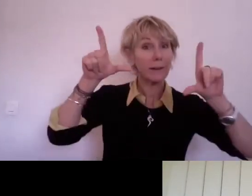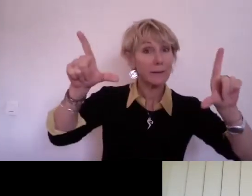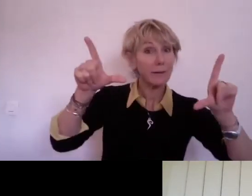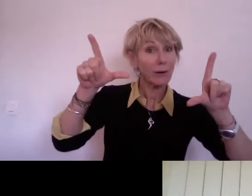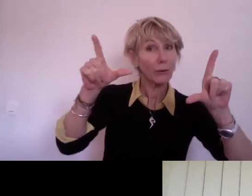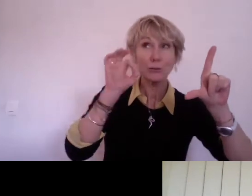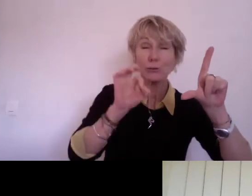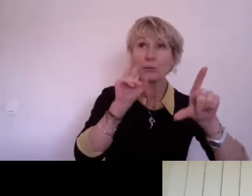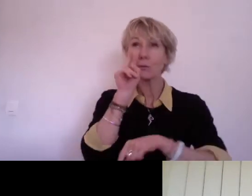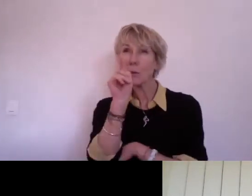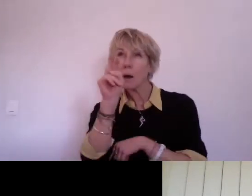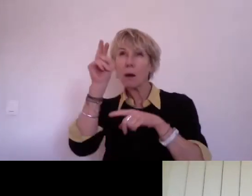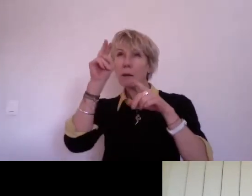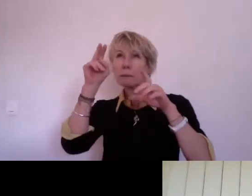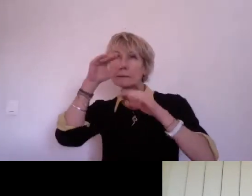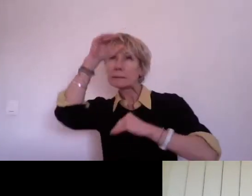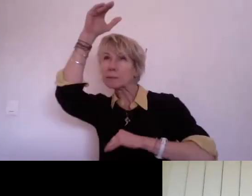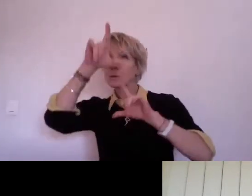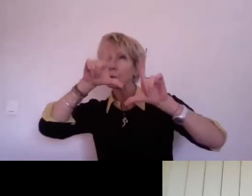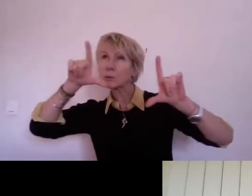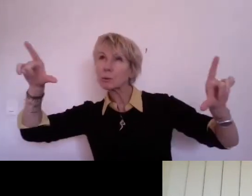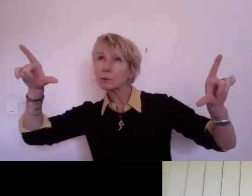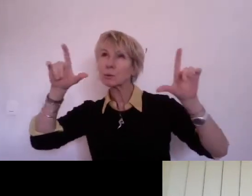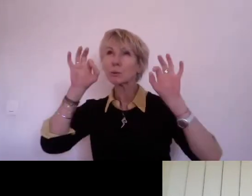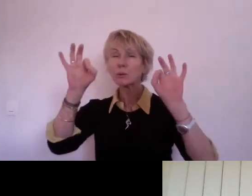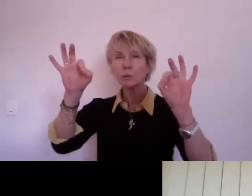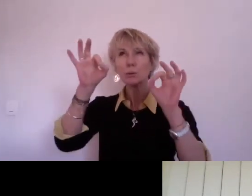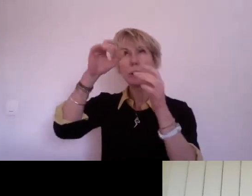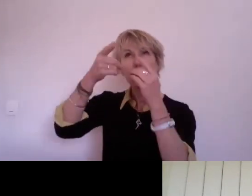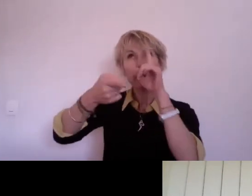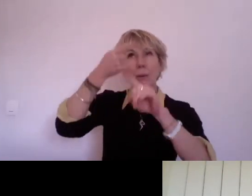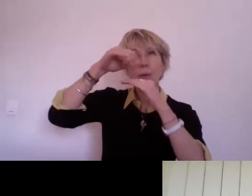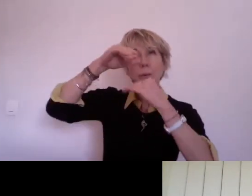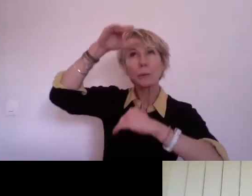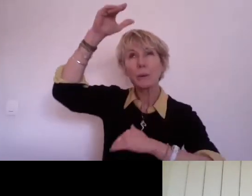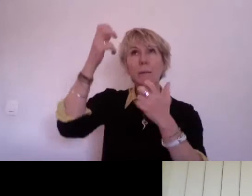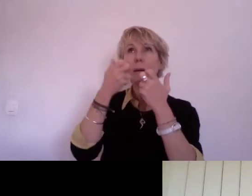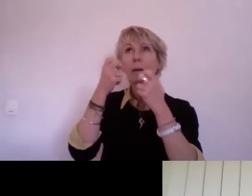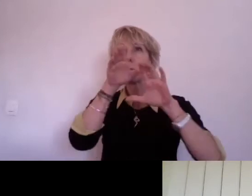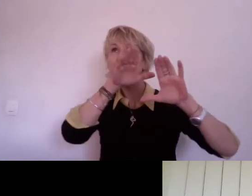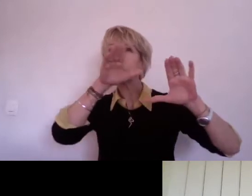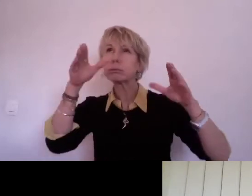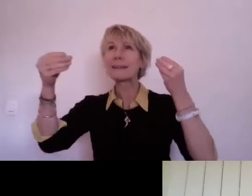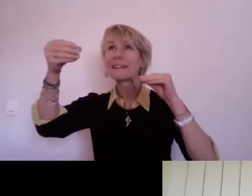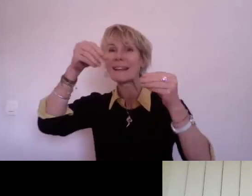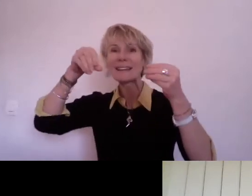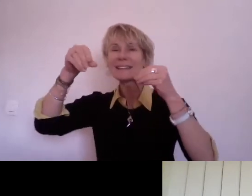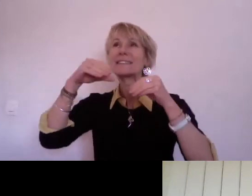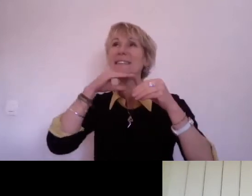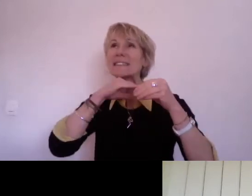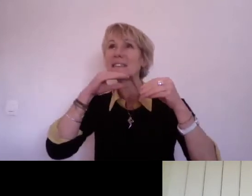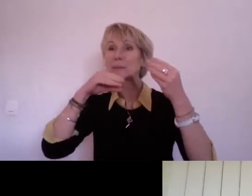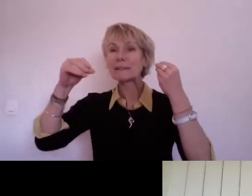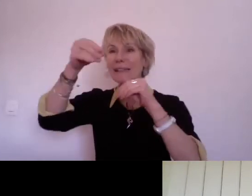dimension de l'œuvre aussi donc qui est importante, donc les textures qui sont propices à la